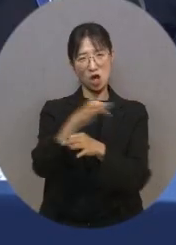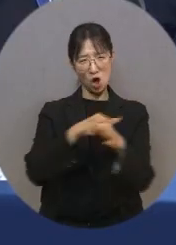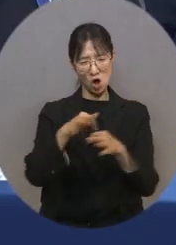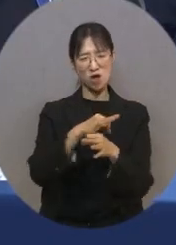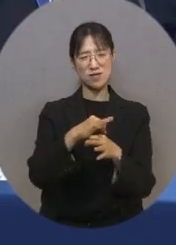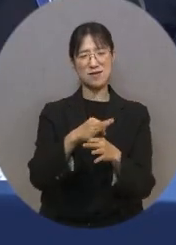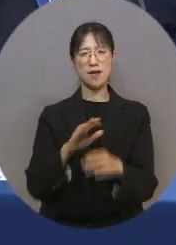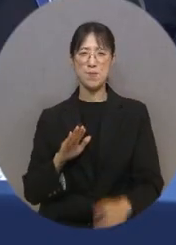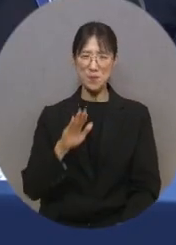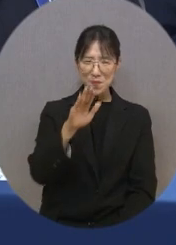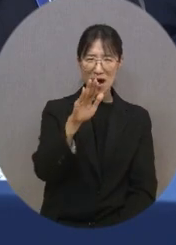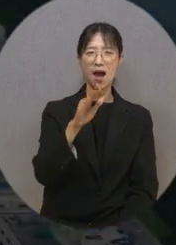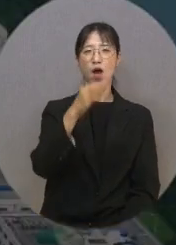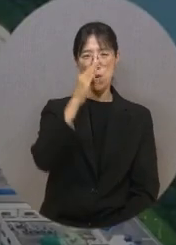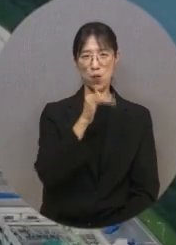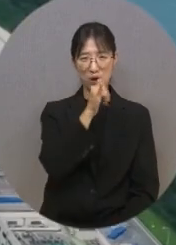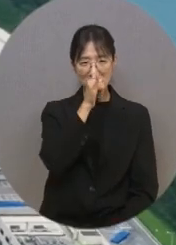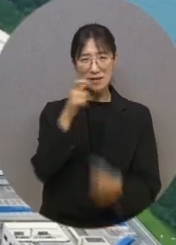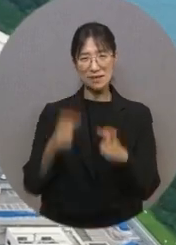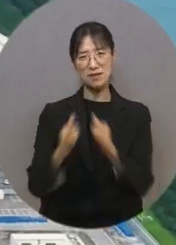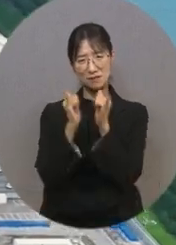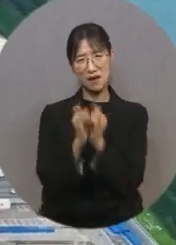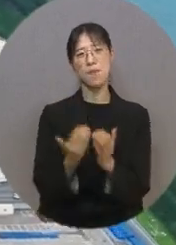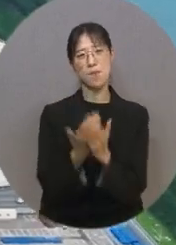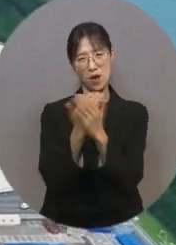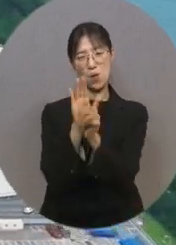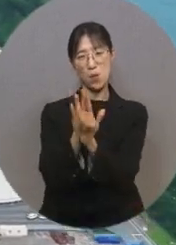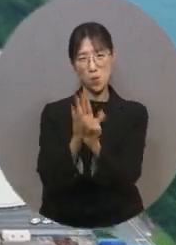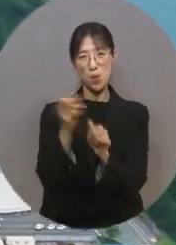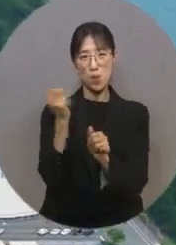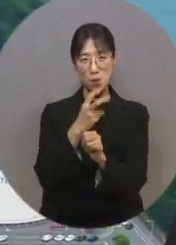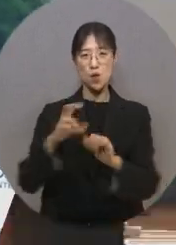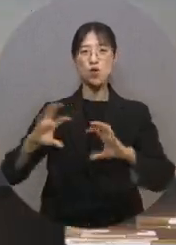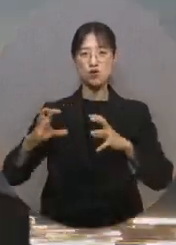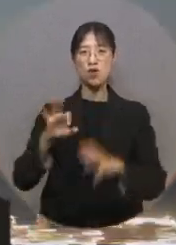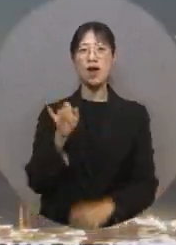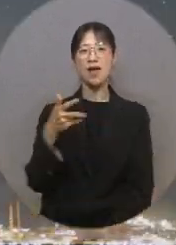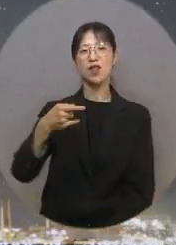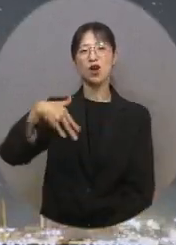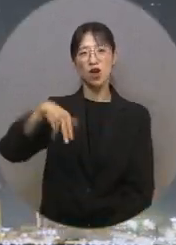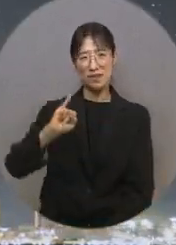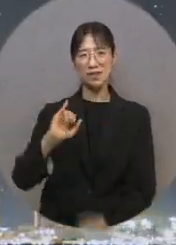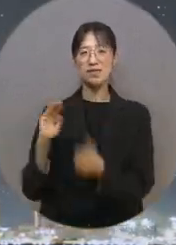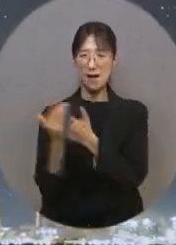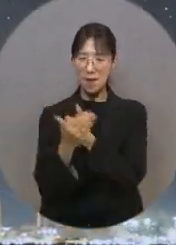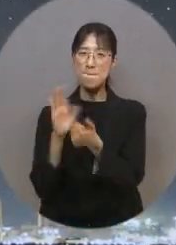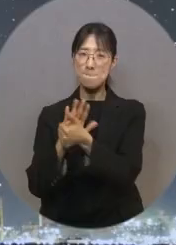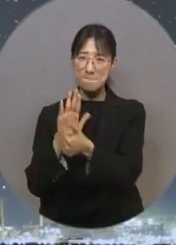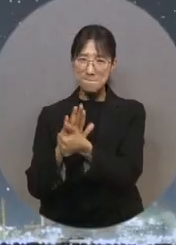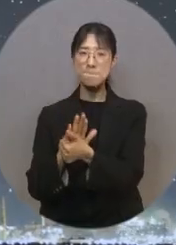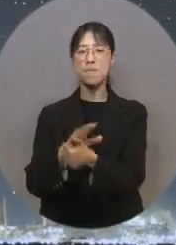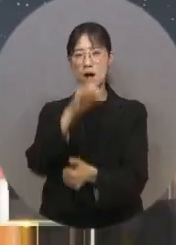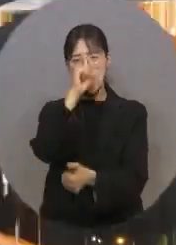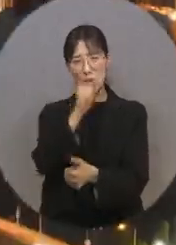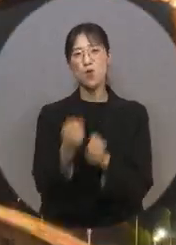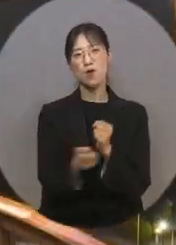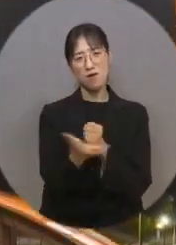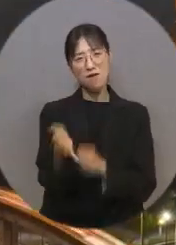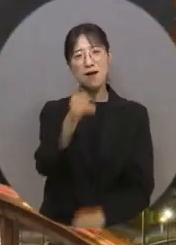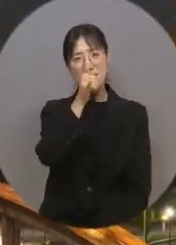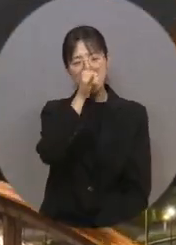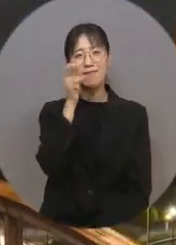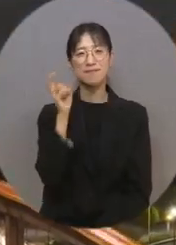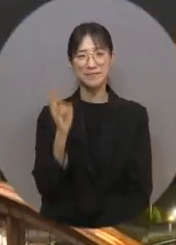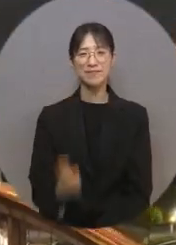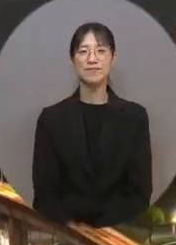파급 효과를 이끌어내 지역사회 발전에 이바지할 뿐 아니라 국가 에너지 안보 차원에서도 긍정적 영향이